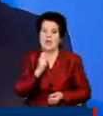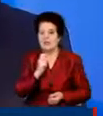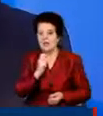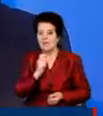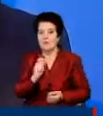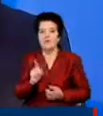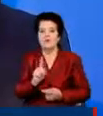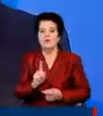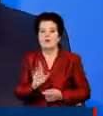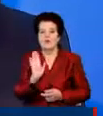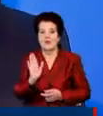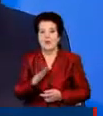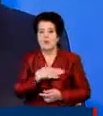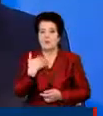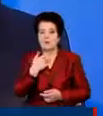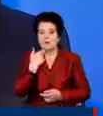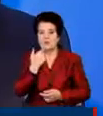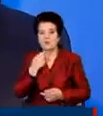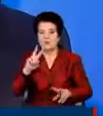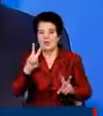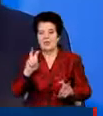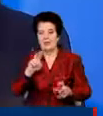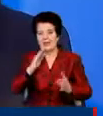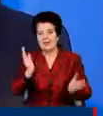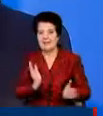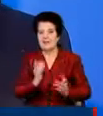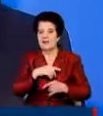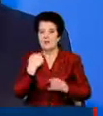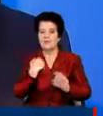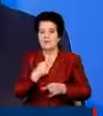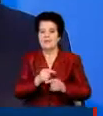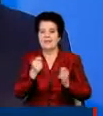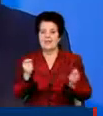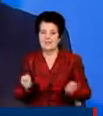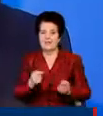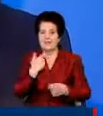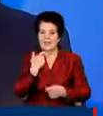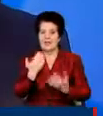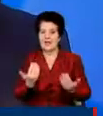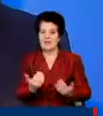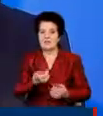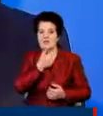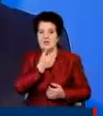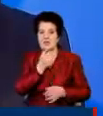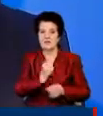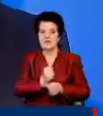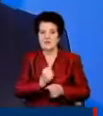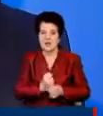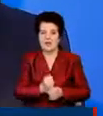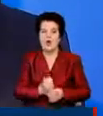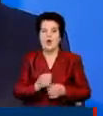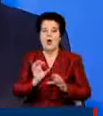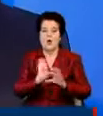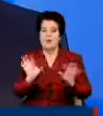mai multe. Nu vreau să deschid toate parantezele ca să păstrez puțin mister, ca să zic așa, dar încercăm să facem o emisiune